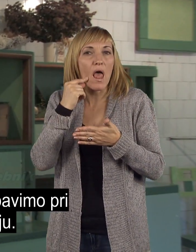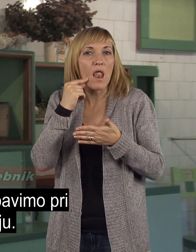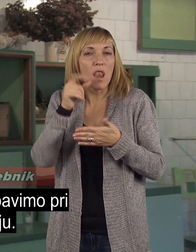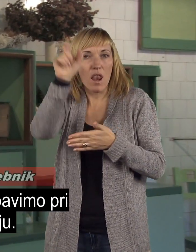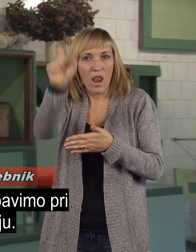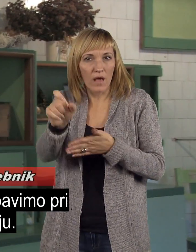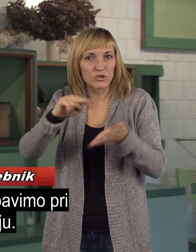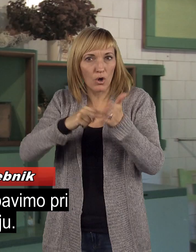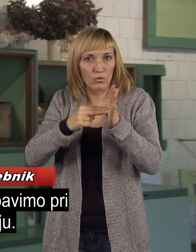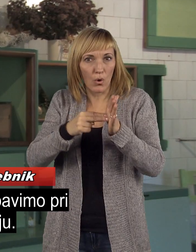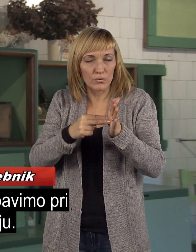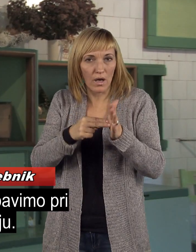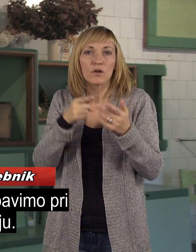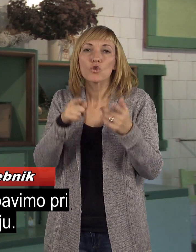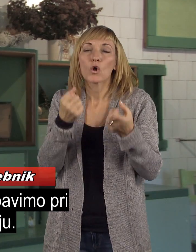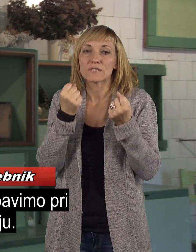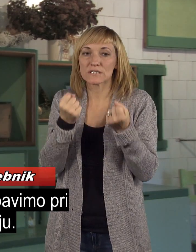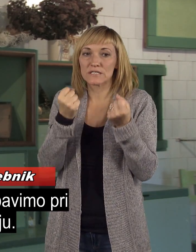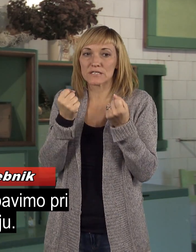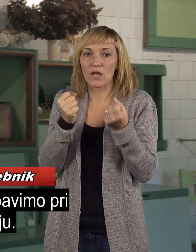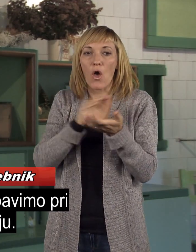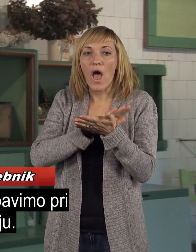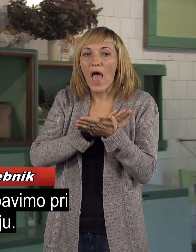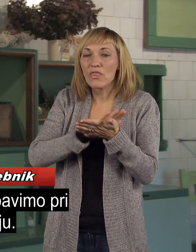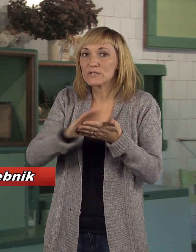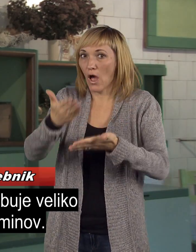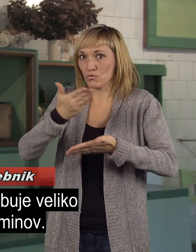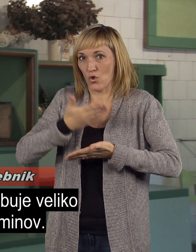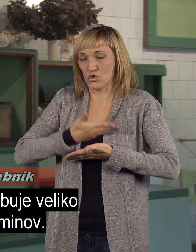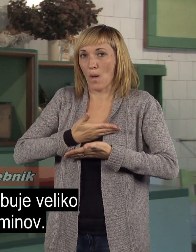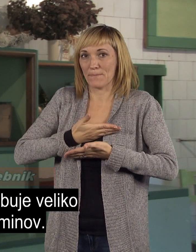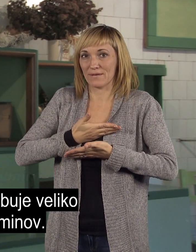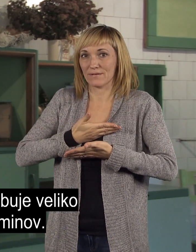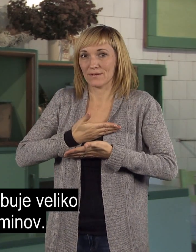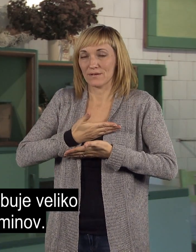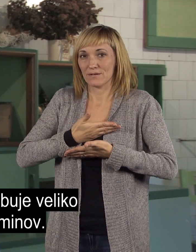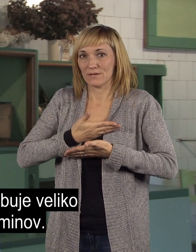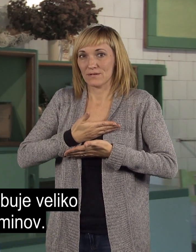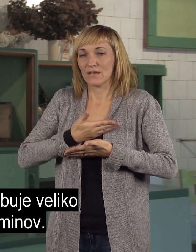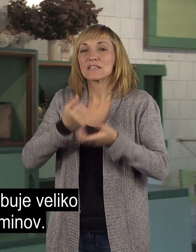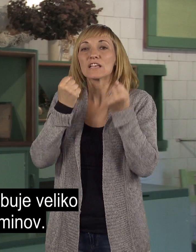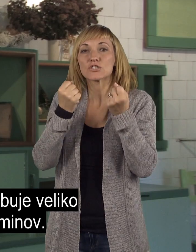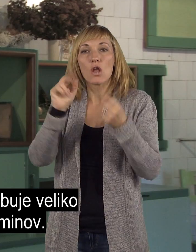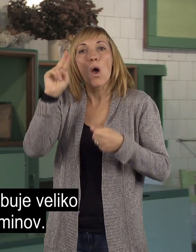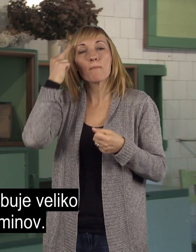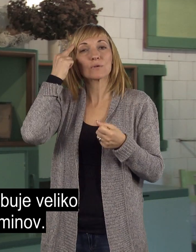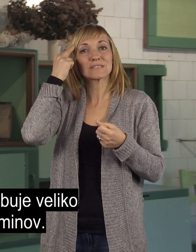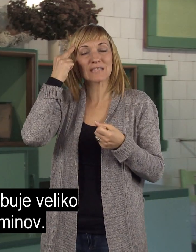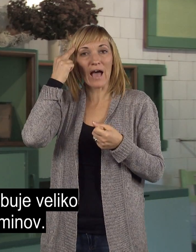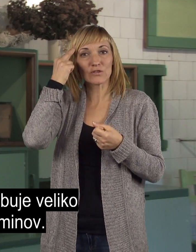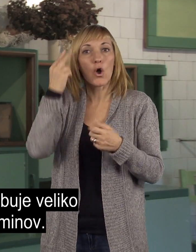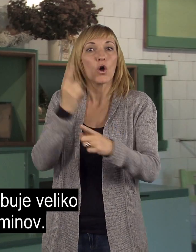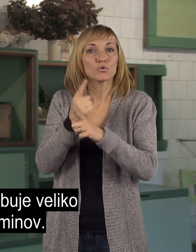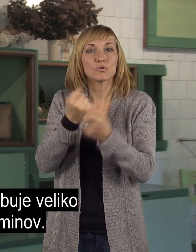to je slovensko poreklo, zelo enostavno pridobiti in je zelo znan tudi,